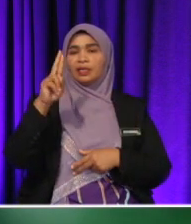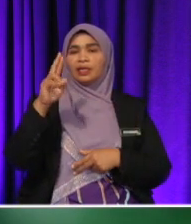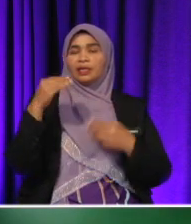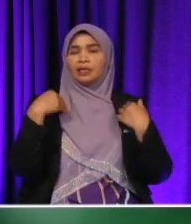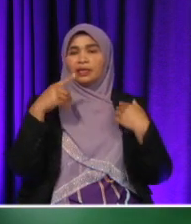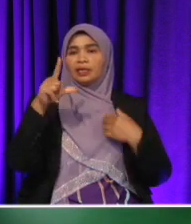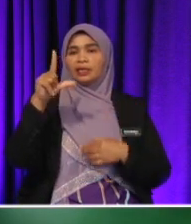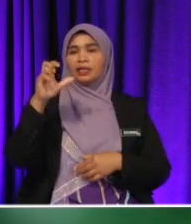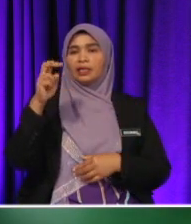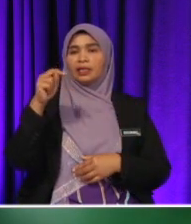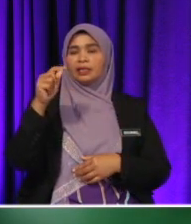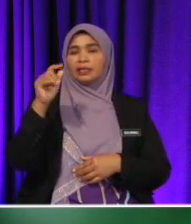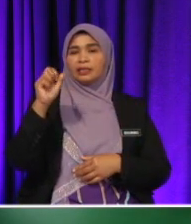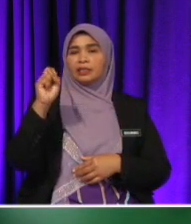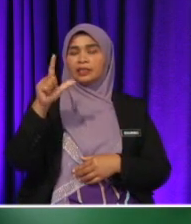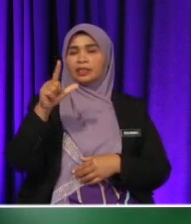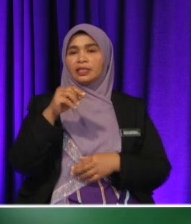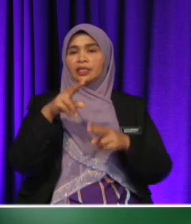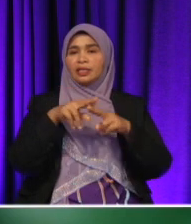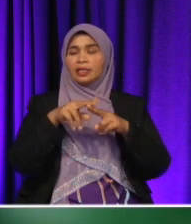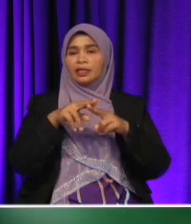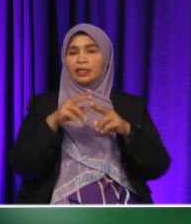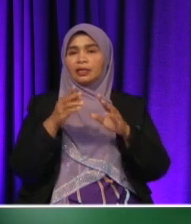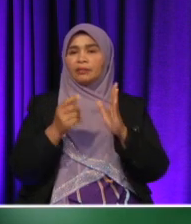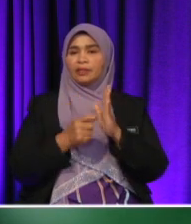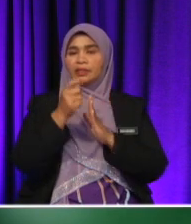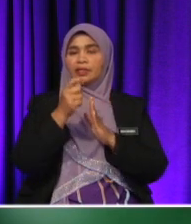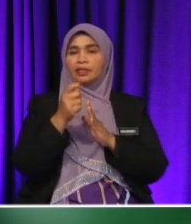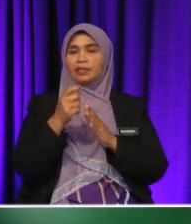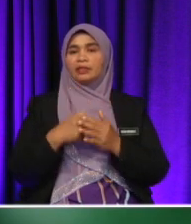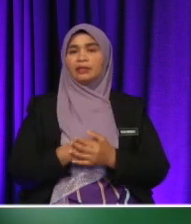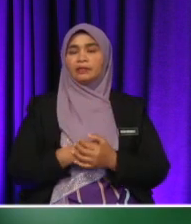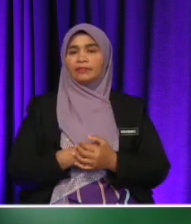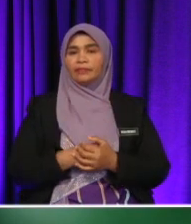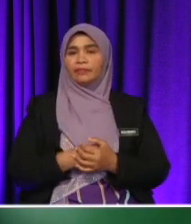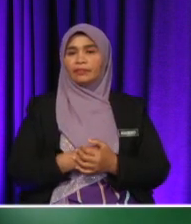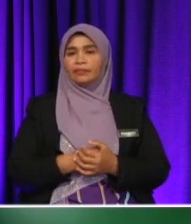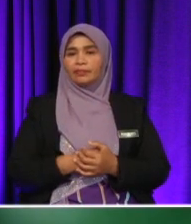dan keempat kandungan garam yang tinggi pada sel akar pokok